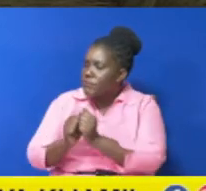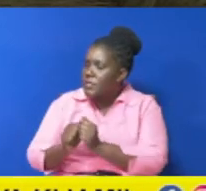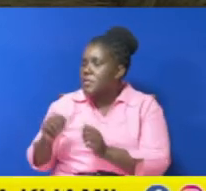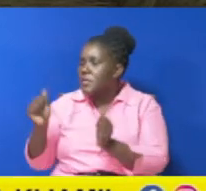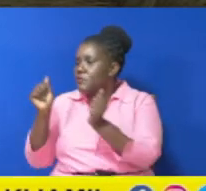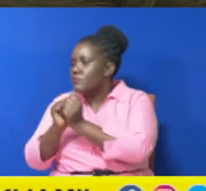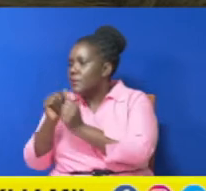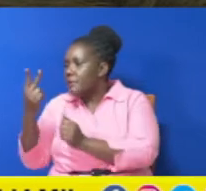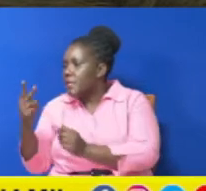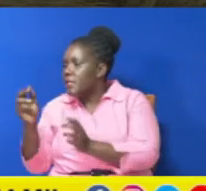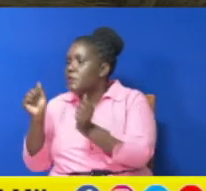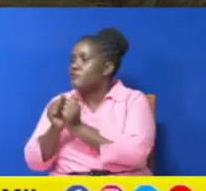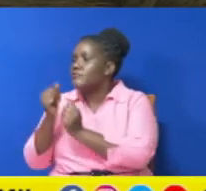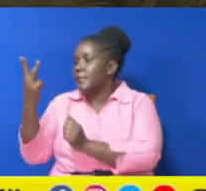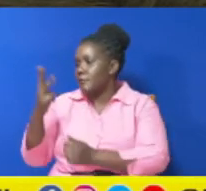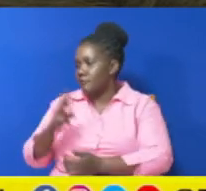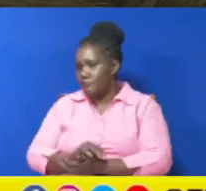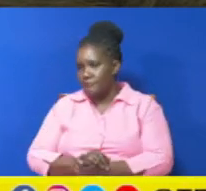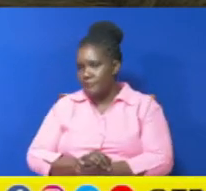10, 12 mpaka 15.